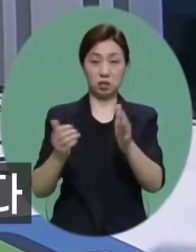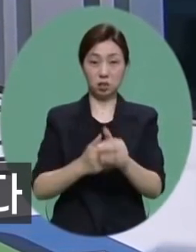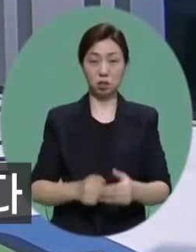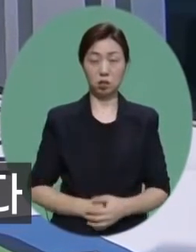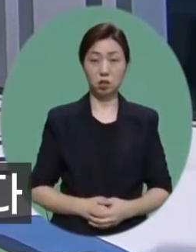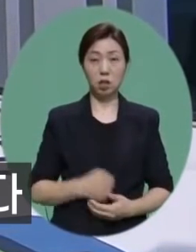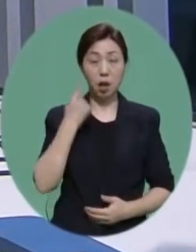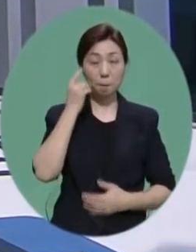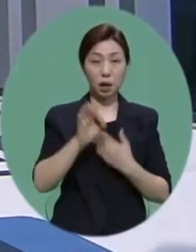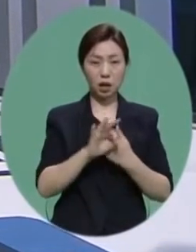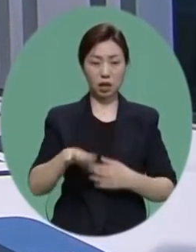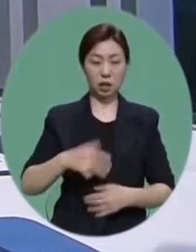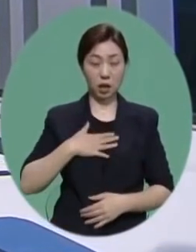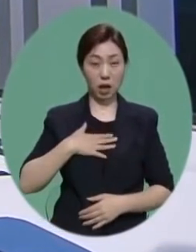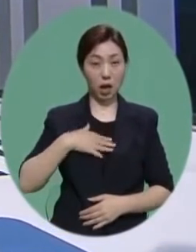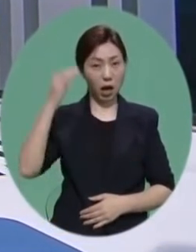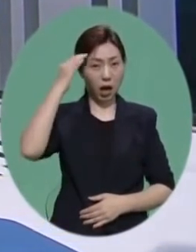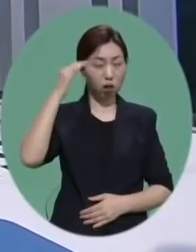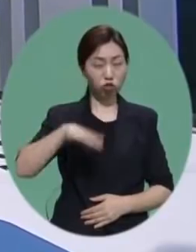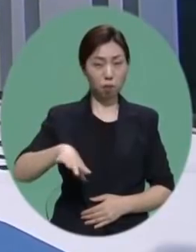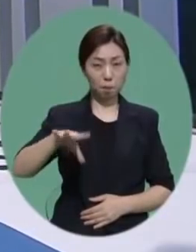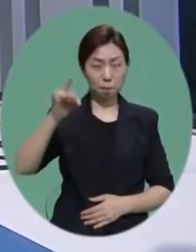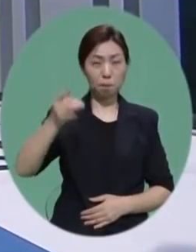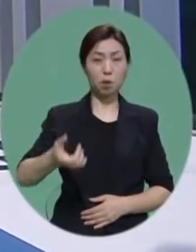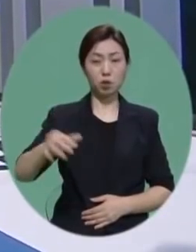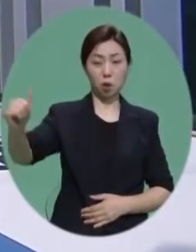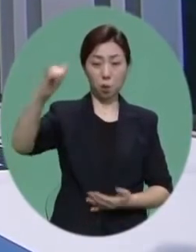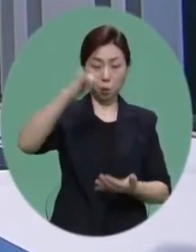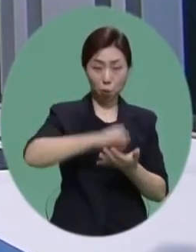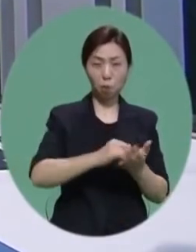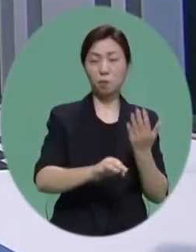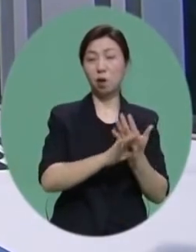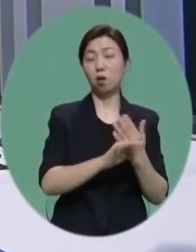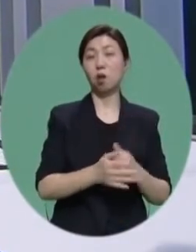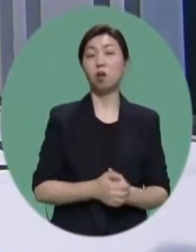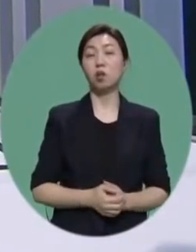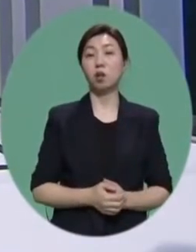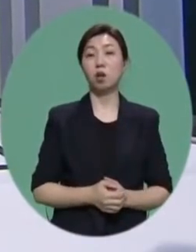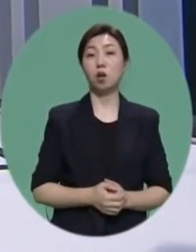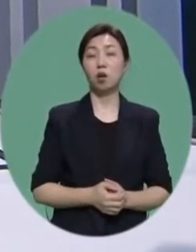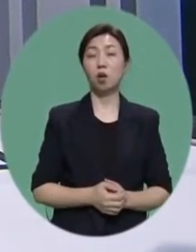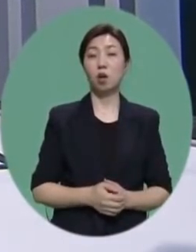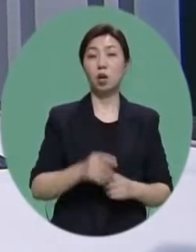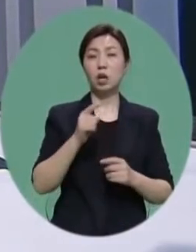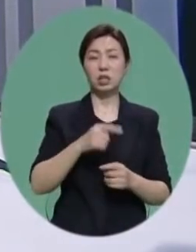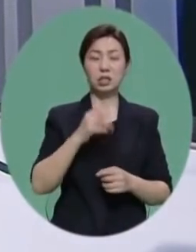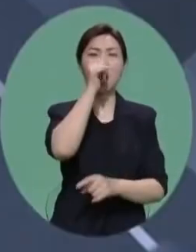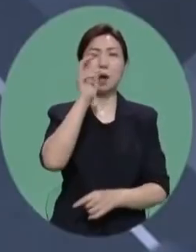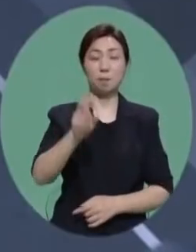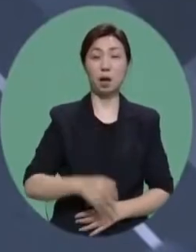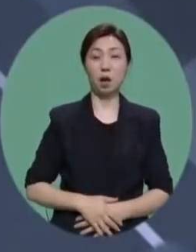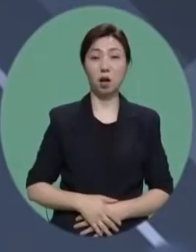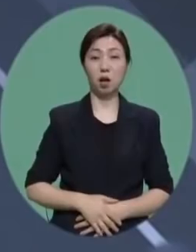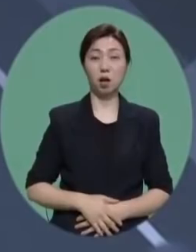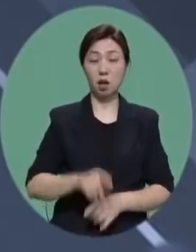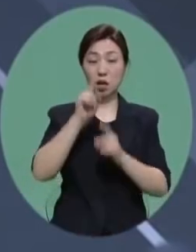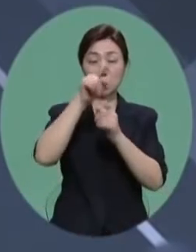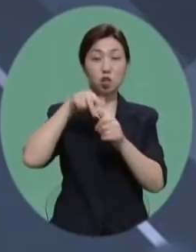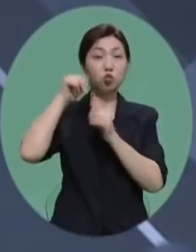바뀌었을 거다. 이 후보도 우리와 같이 들어가야죠. 라고 검찰에서 진술한 것이 또 확인이 됐습니다. 이